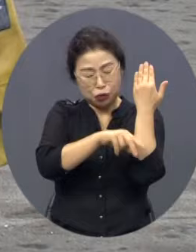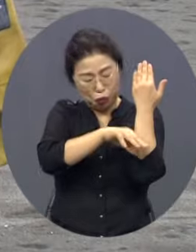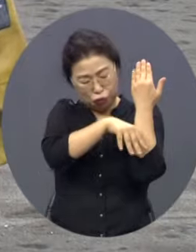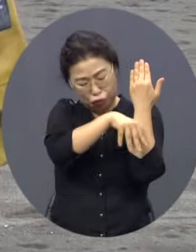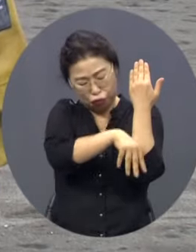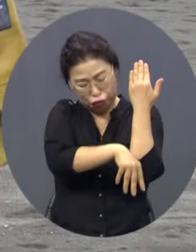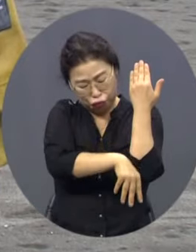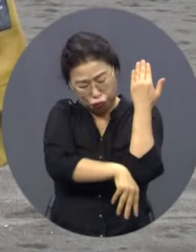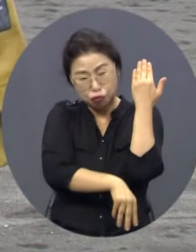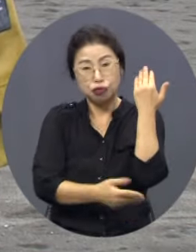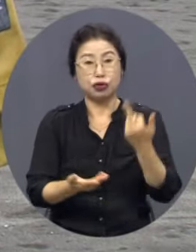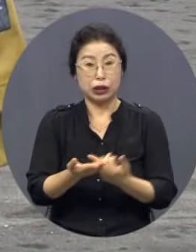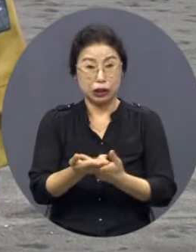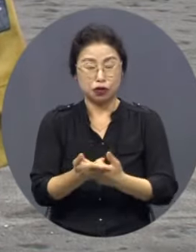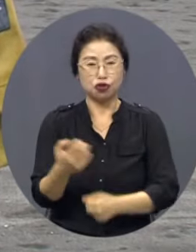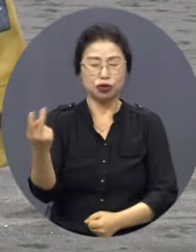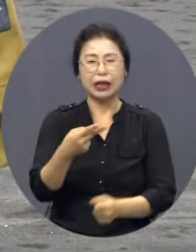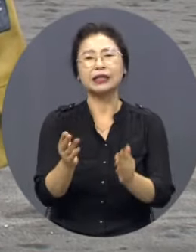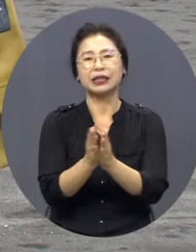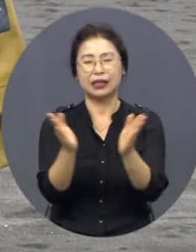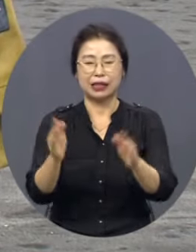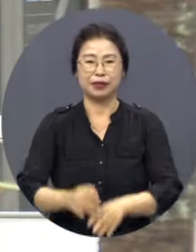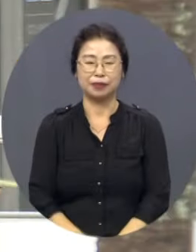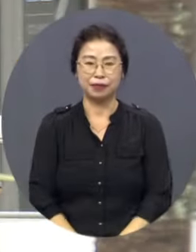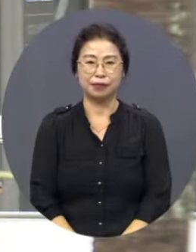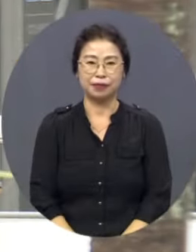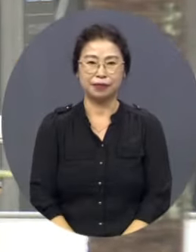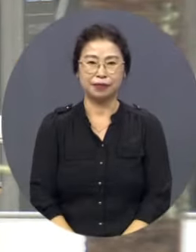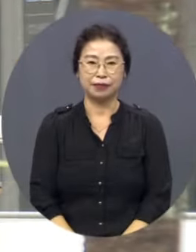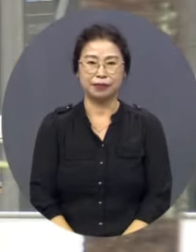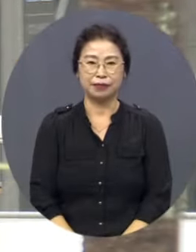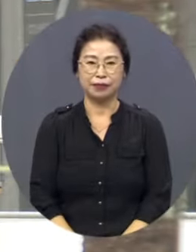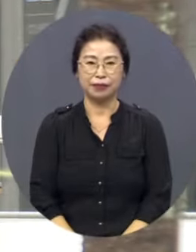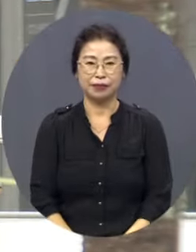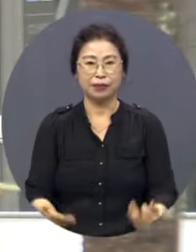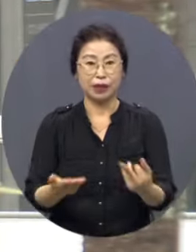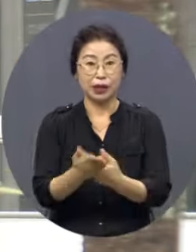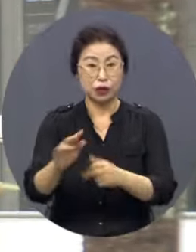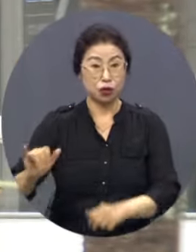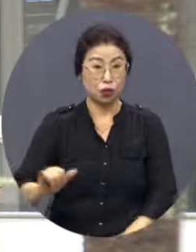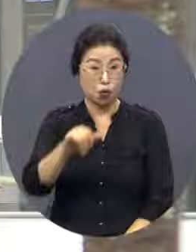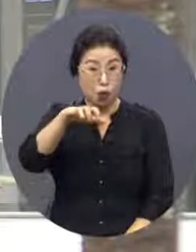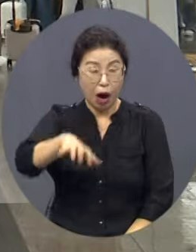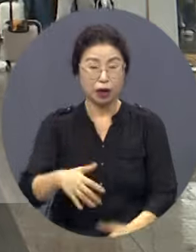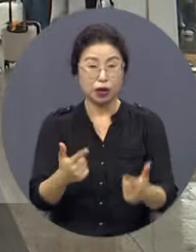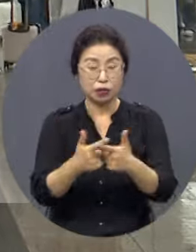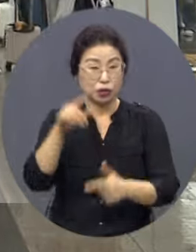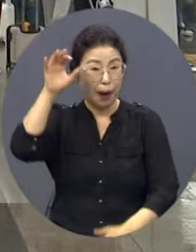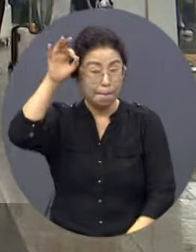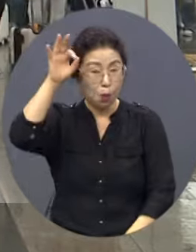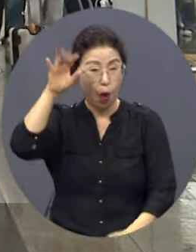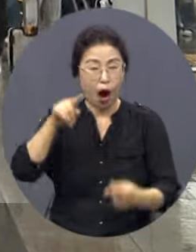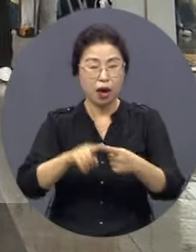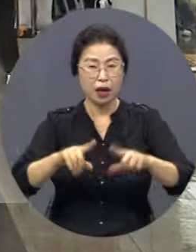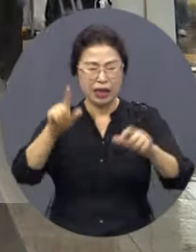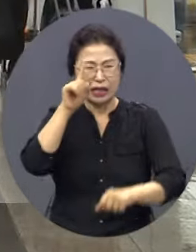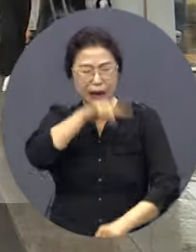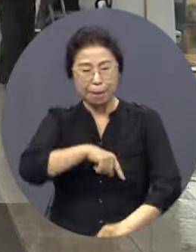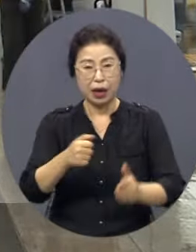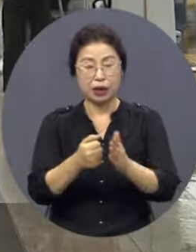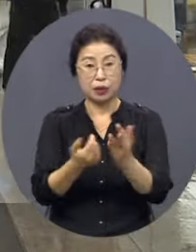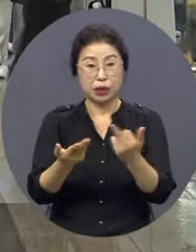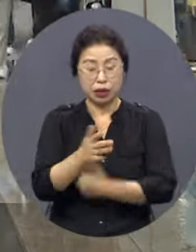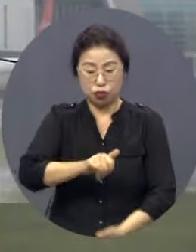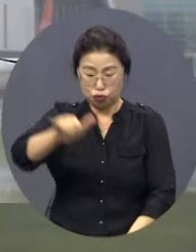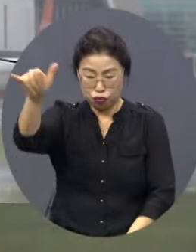내려오면서 제주는 장맛비가 다시 시작됐습니다. 제주 공항에는 부산과 포항 지역의 기상 악화로